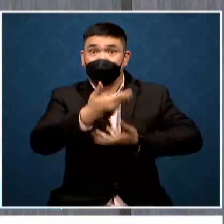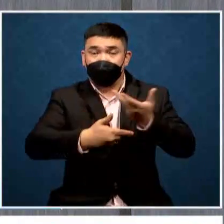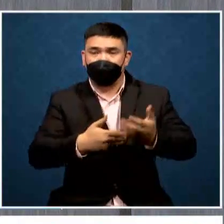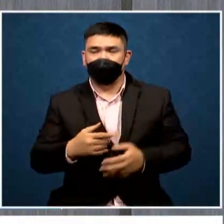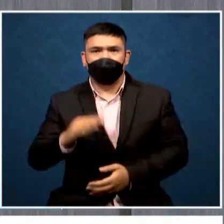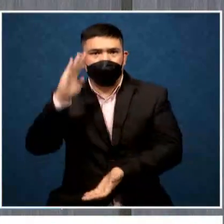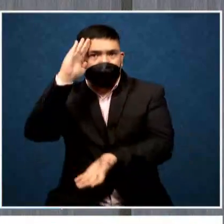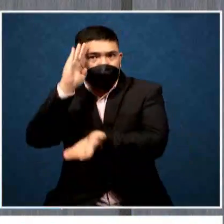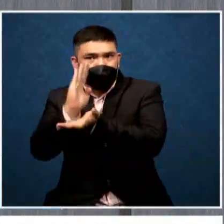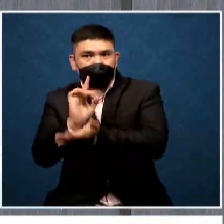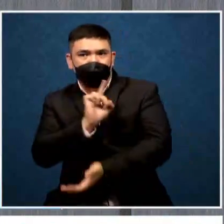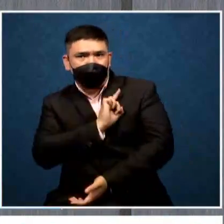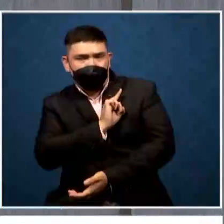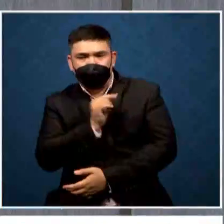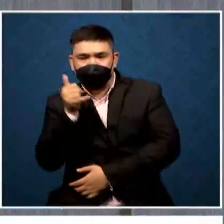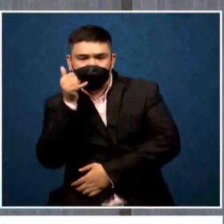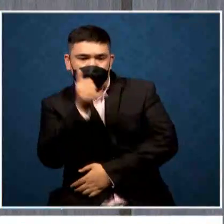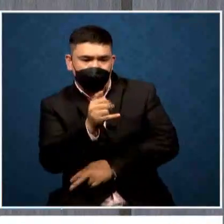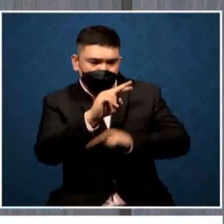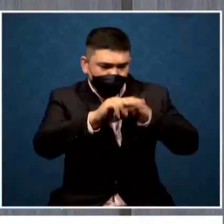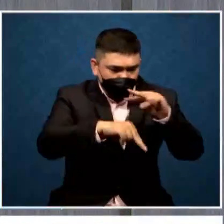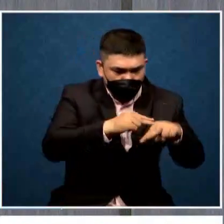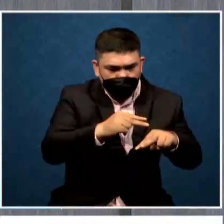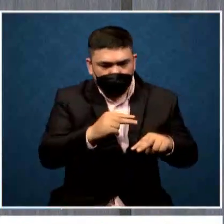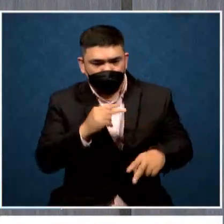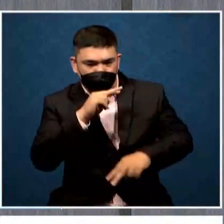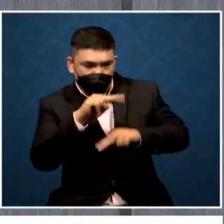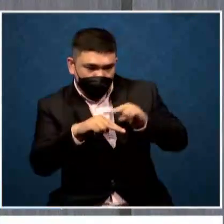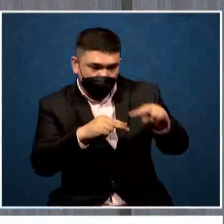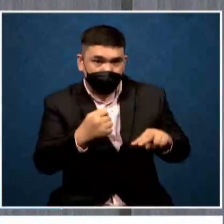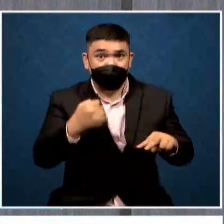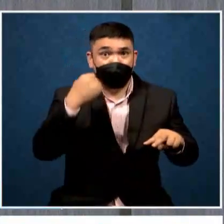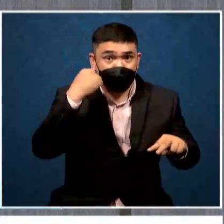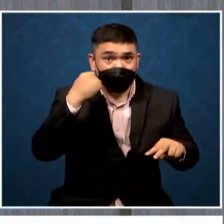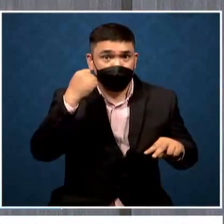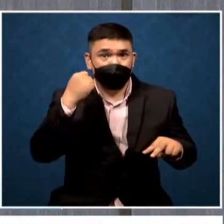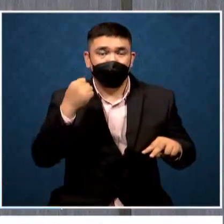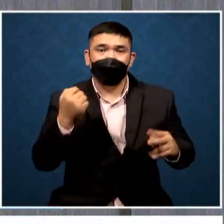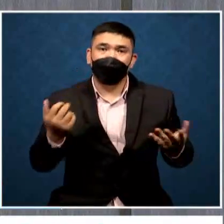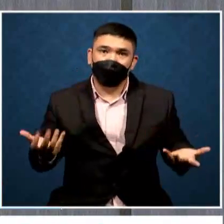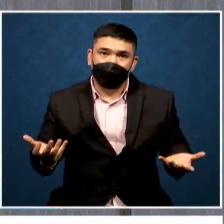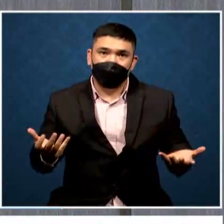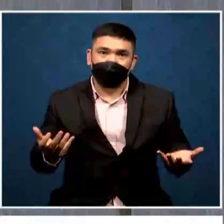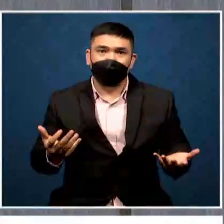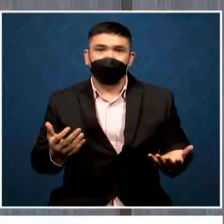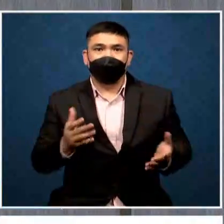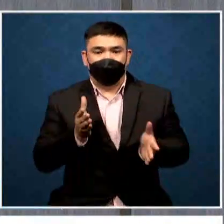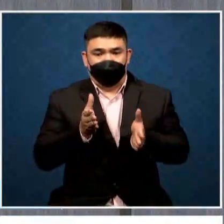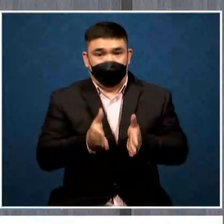ที่ที่เกี่ยวข้องมีหน้าที่ตรวจตามีหน้าที่กำกับในระหว่างกลาง